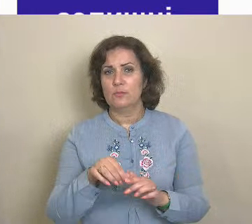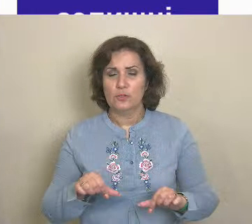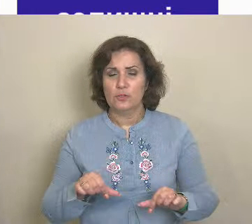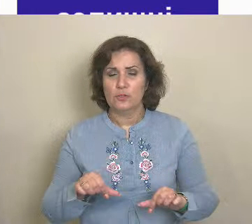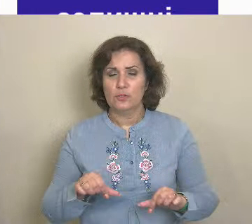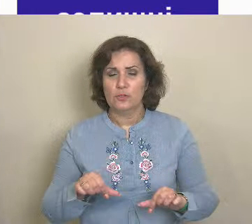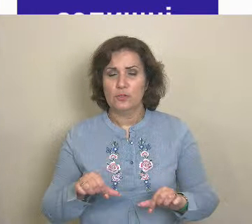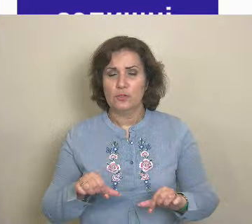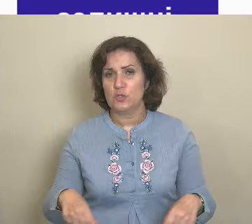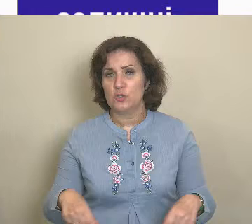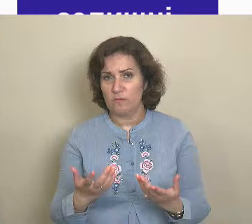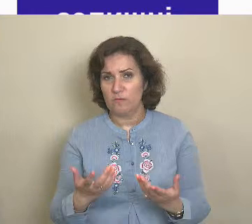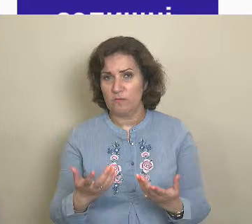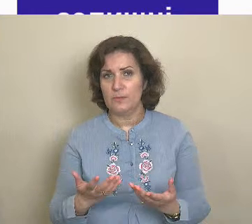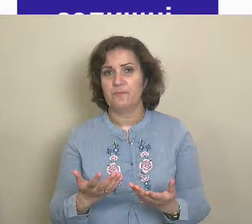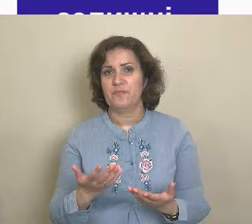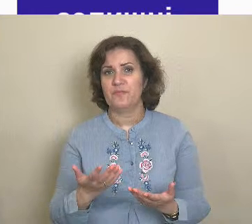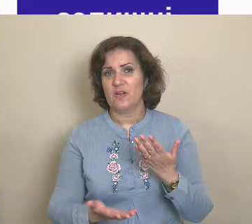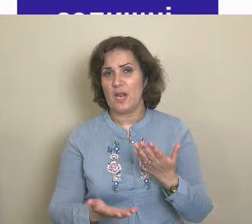проміжні вибори.